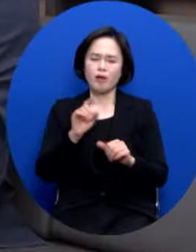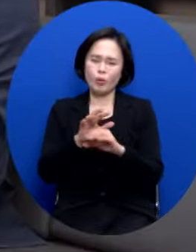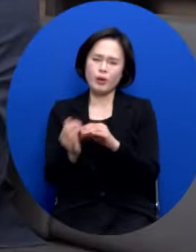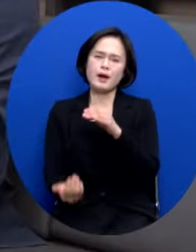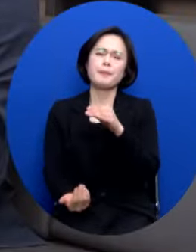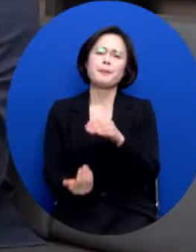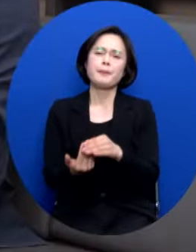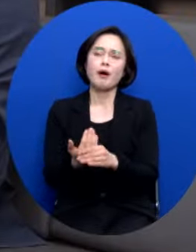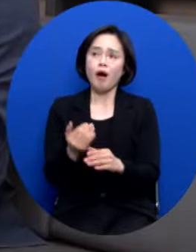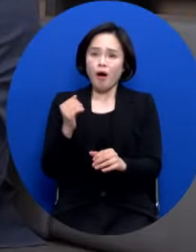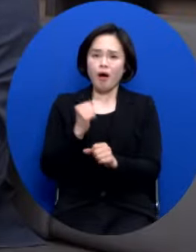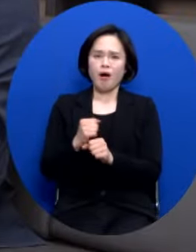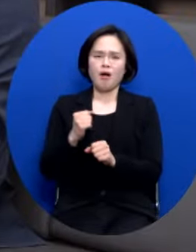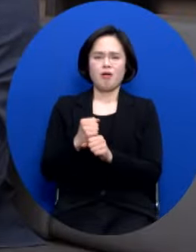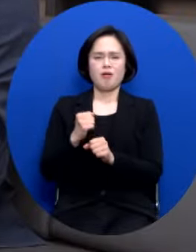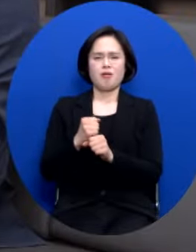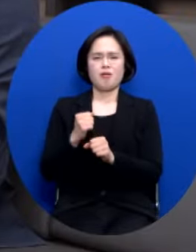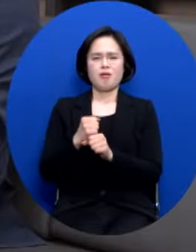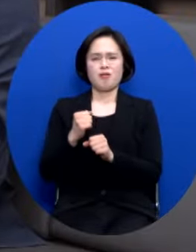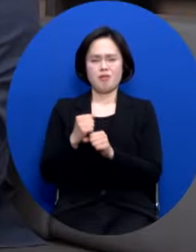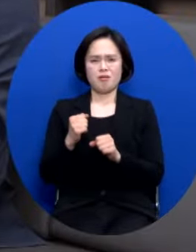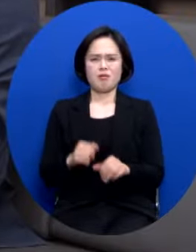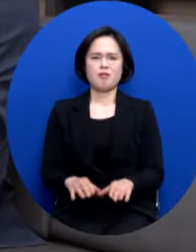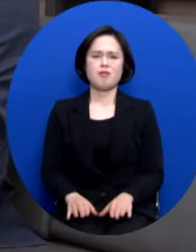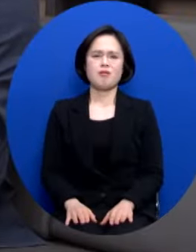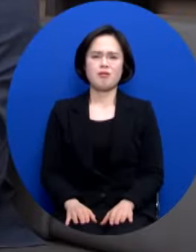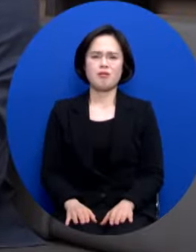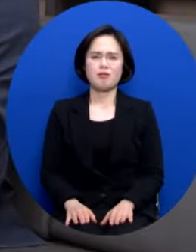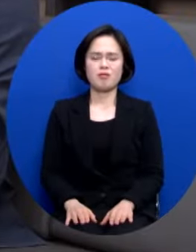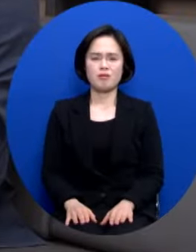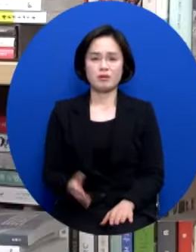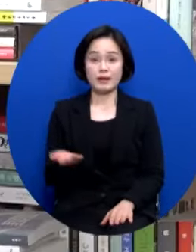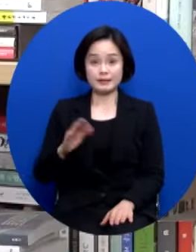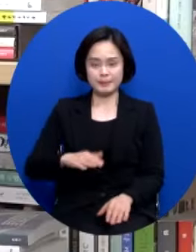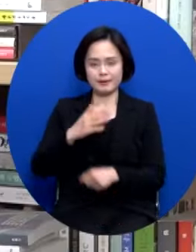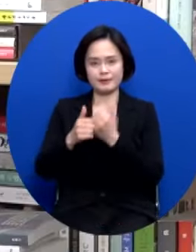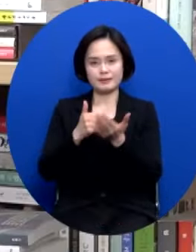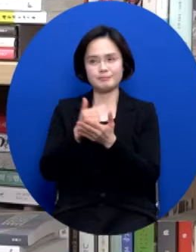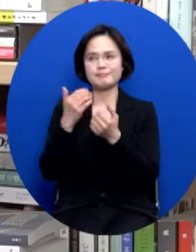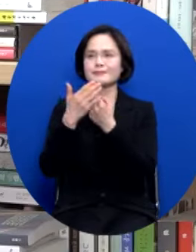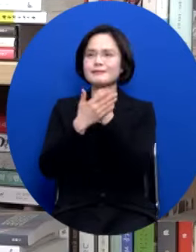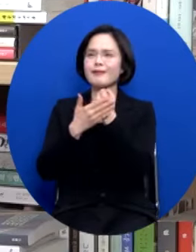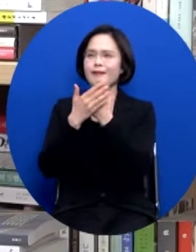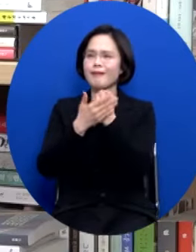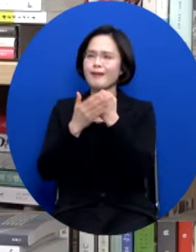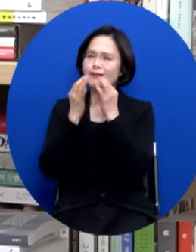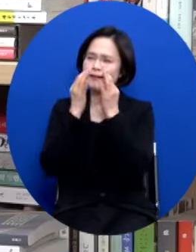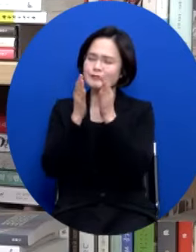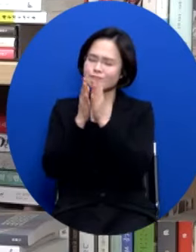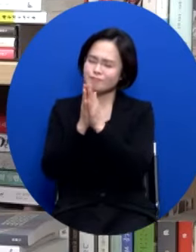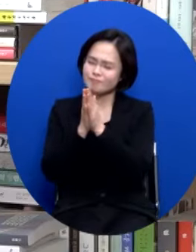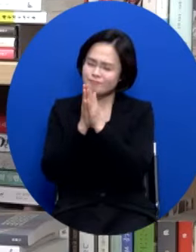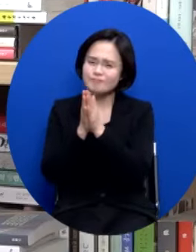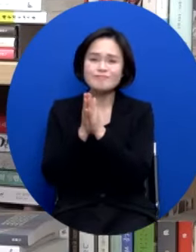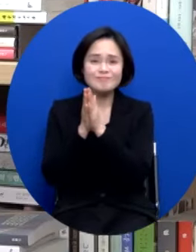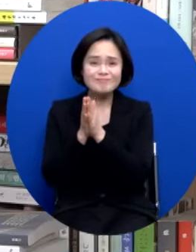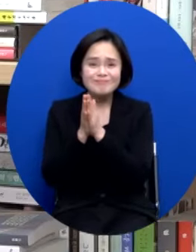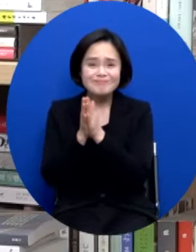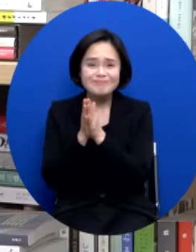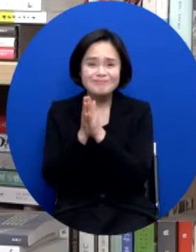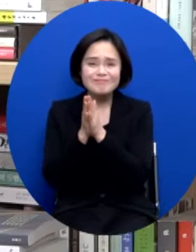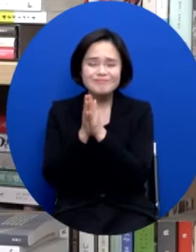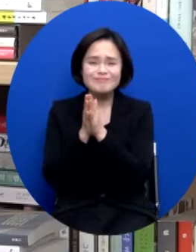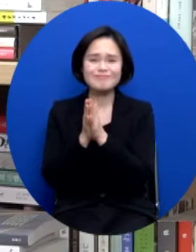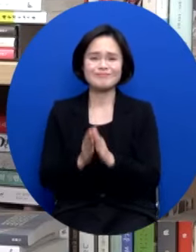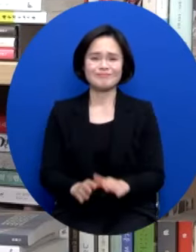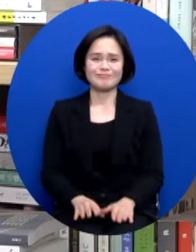그 당황 속에서도 또 하나님의 은혜를 간구하고 또 우리가 모든 것을 하지